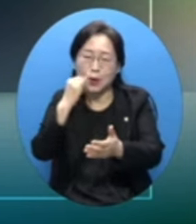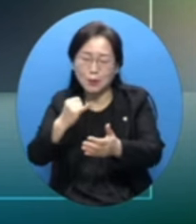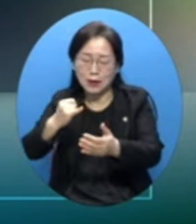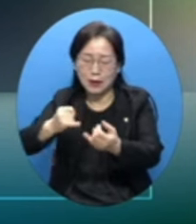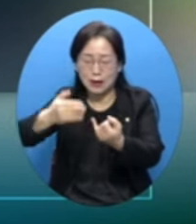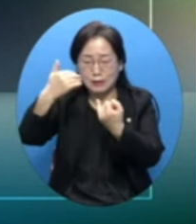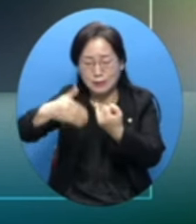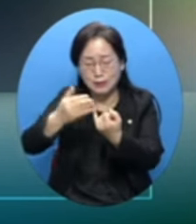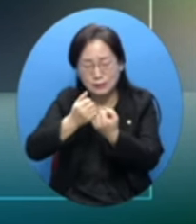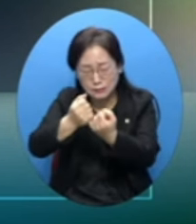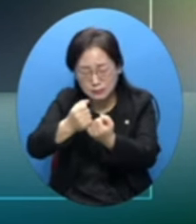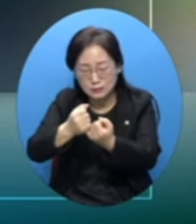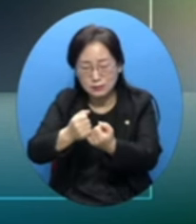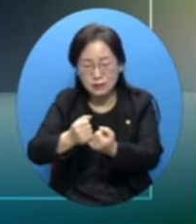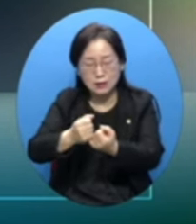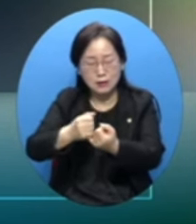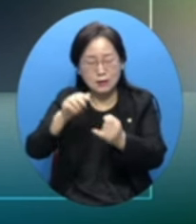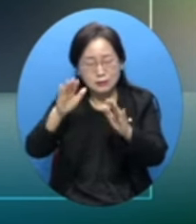아른거립니다